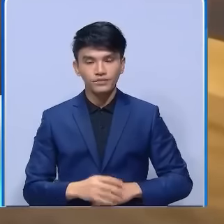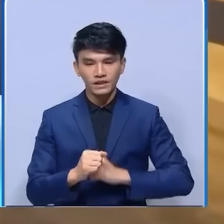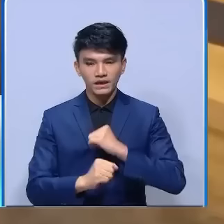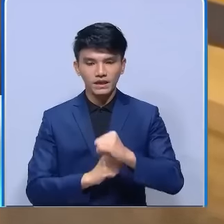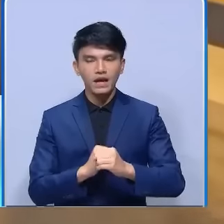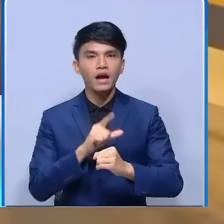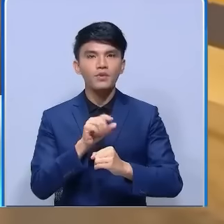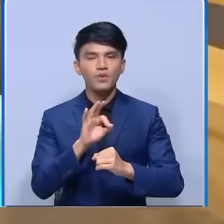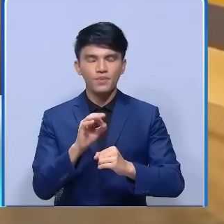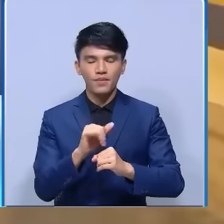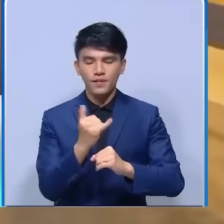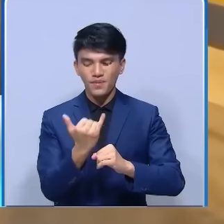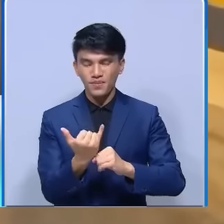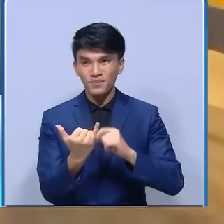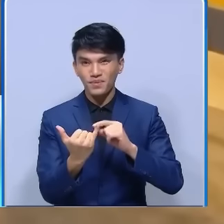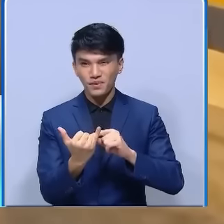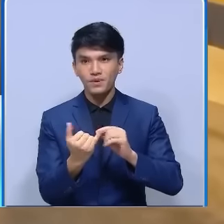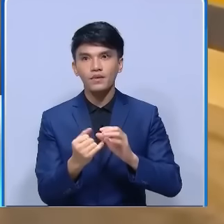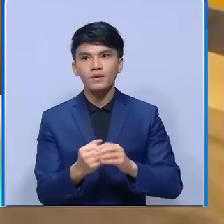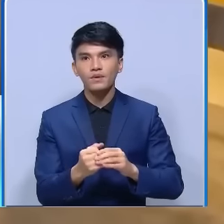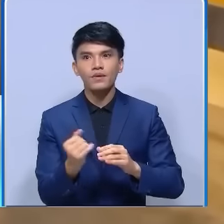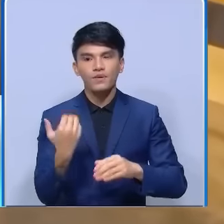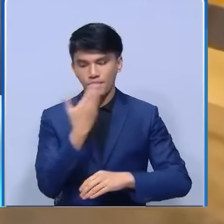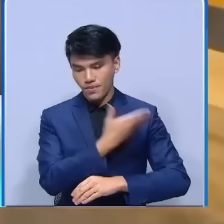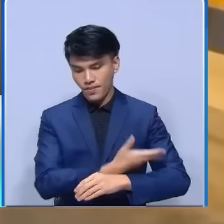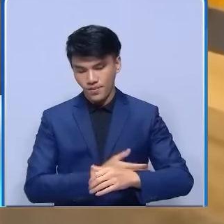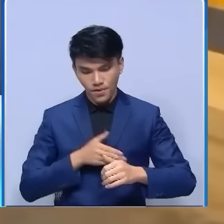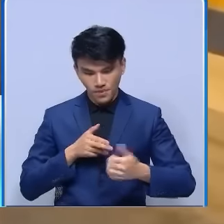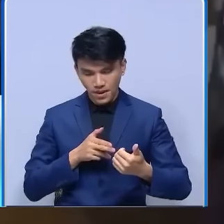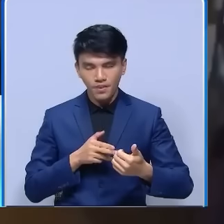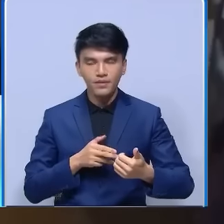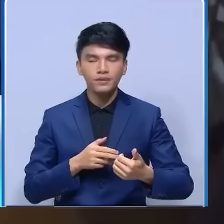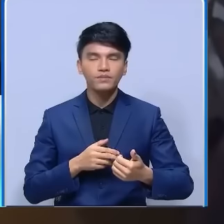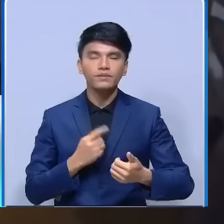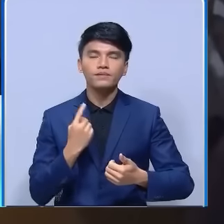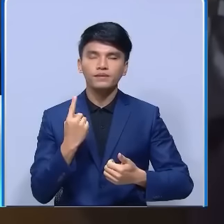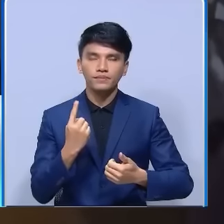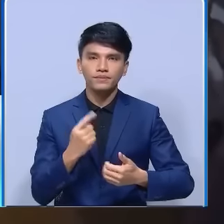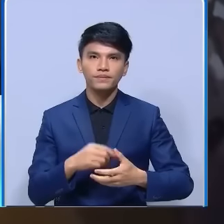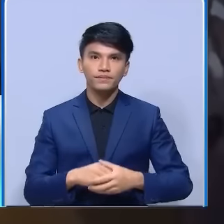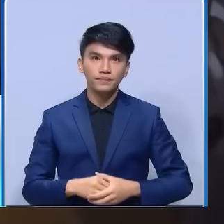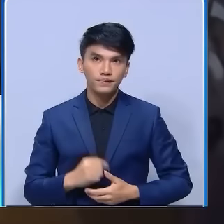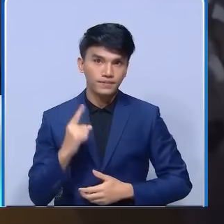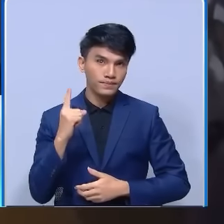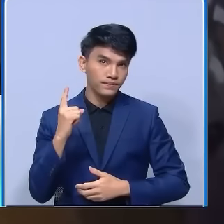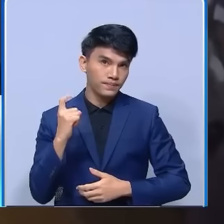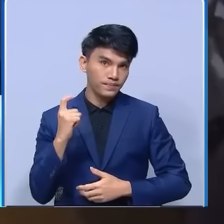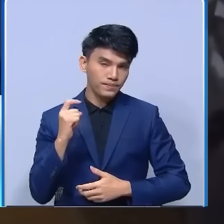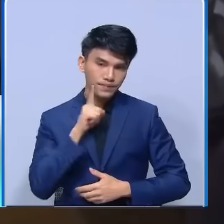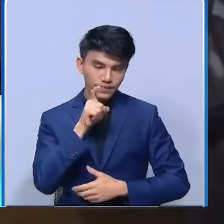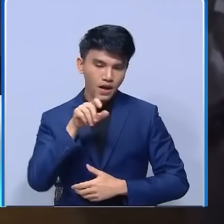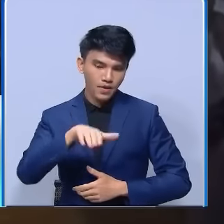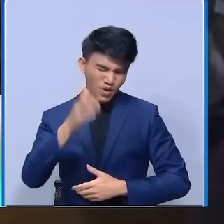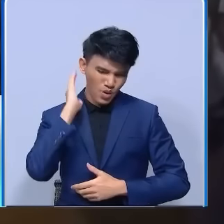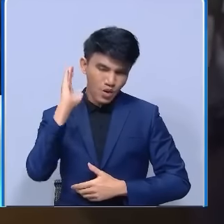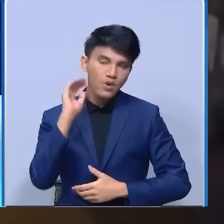29ปีนอนหงายอยู่บนเปลสนามพบบาดแผลถูกยิงด้วยอาวุธปืนเข้าที่กลางหน้าอก1นัดกระสุนฝังในเสียชีวิตนะครับ สอบสวนน้องชาย